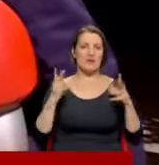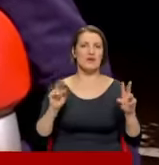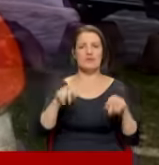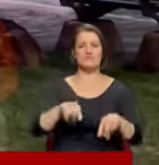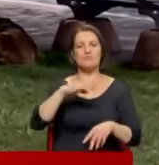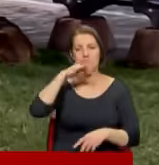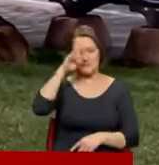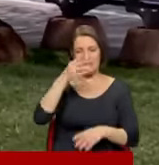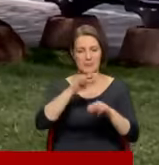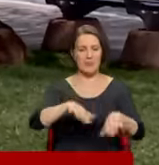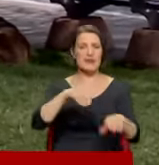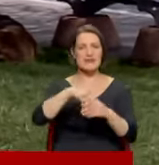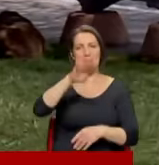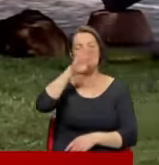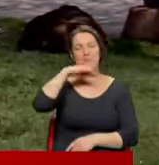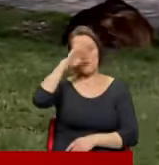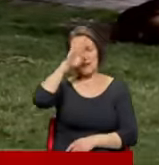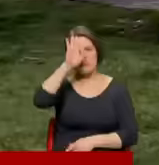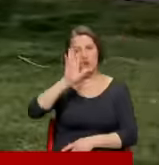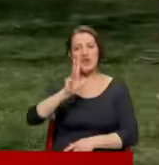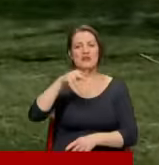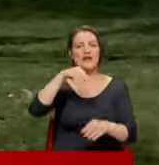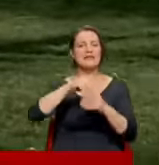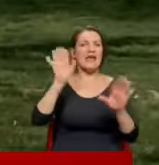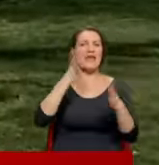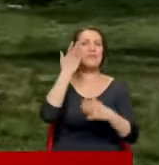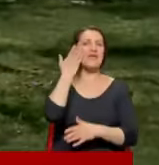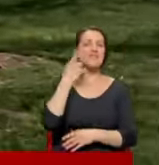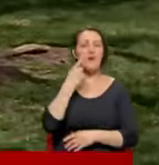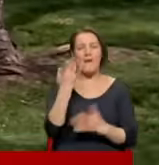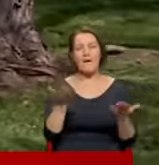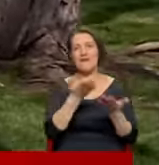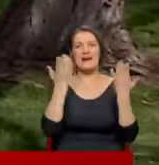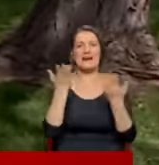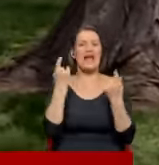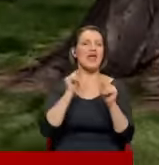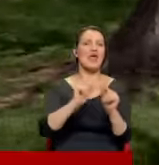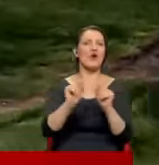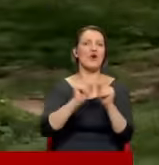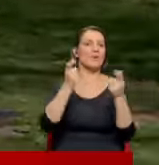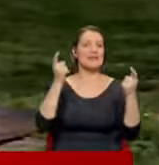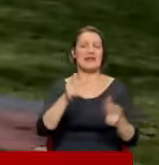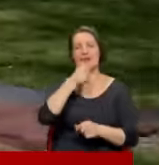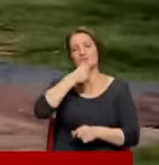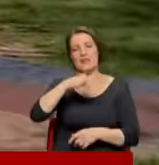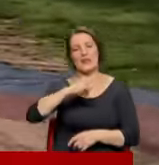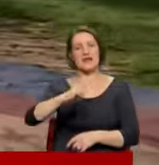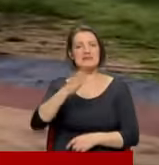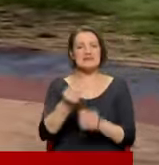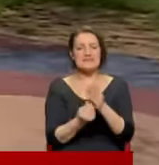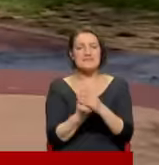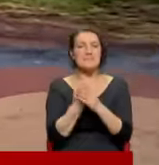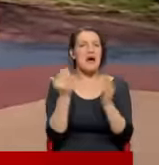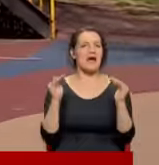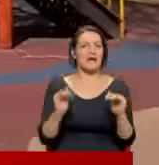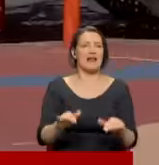için zaten bayram. Bayramı İstanbul'da geçirenler için en keyifli ve bir o kadar da en ekonomik mekan sahiller. Sabah